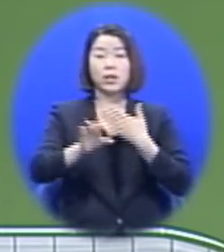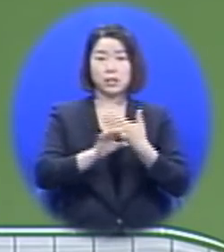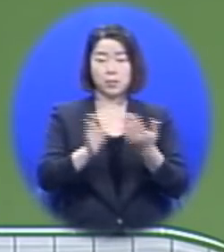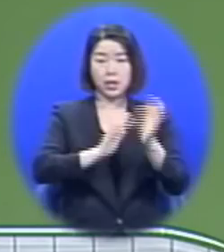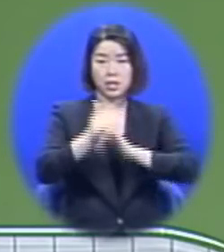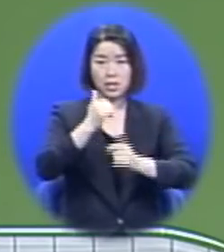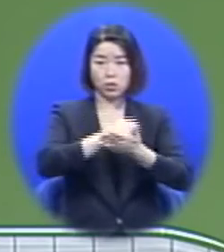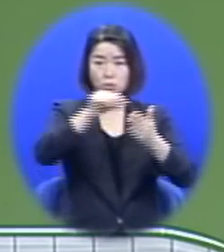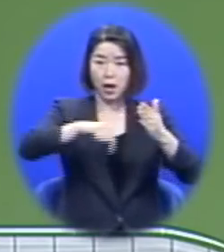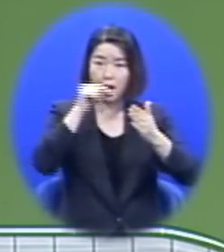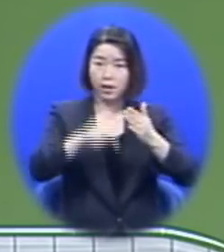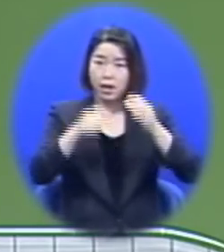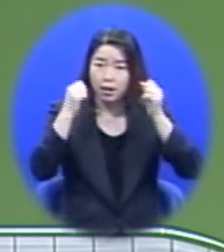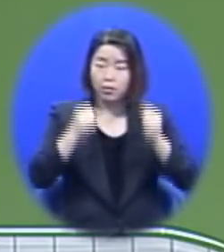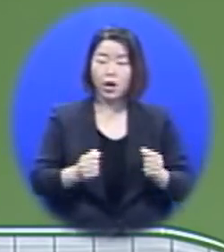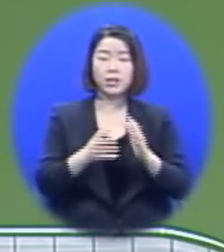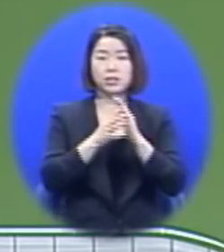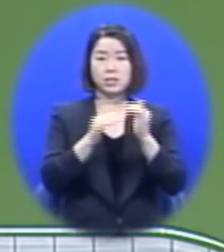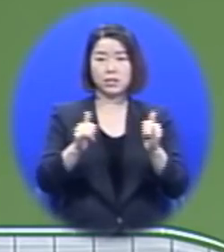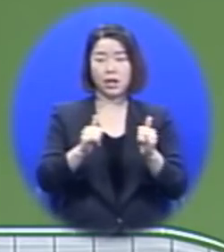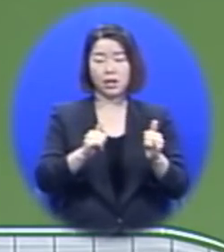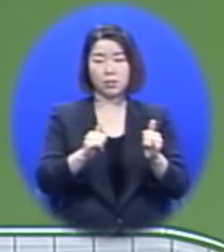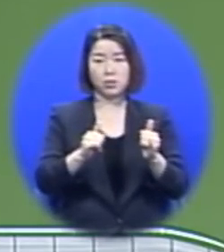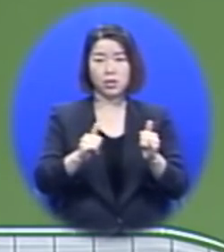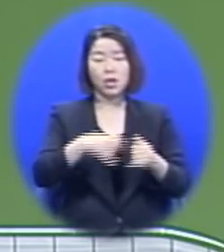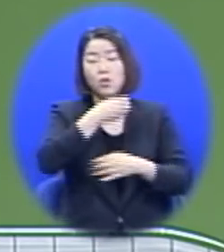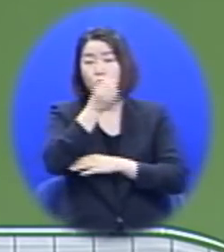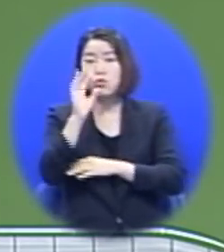안에 거하는 삶이 유행일 수 있습니까?